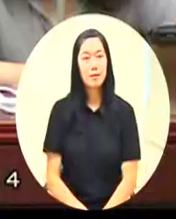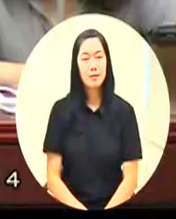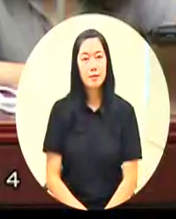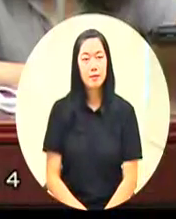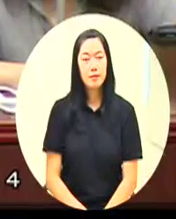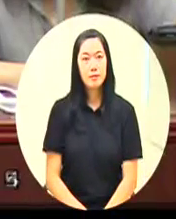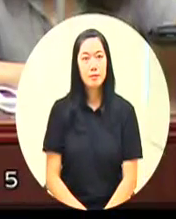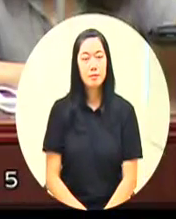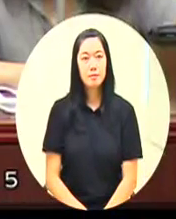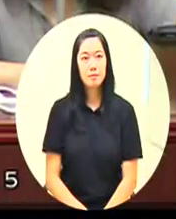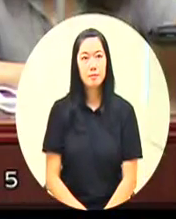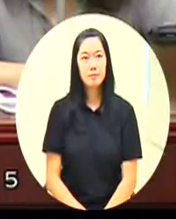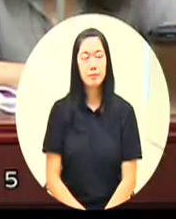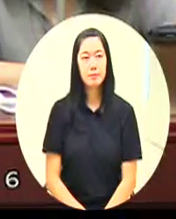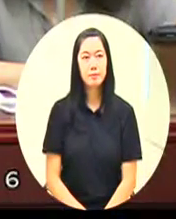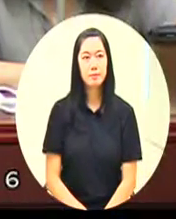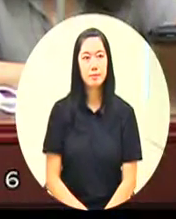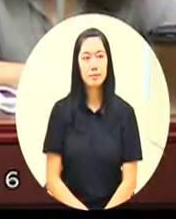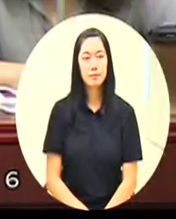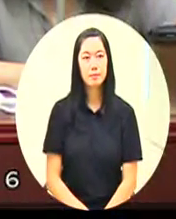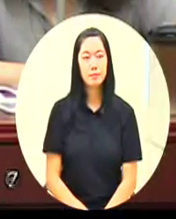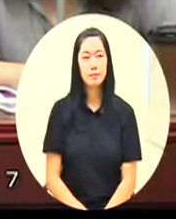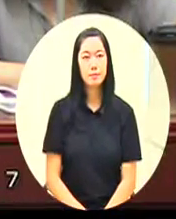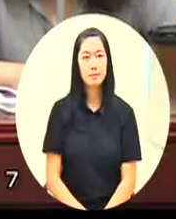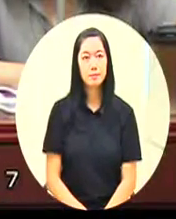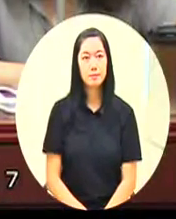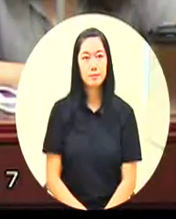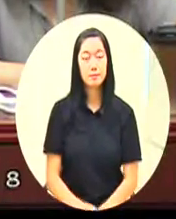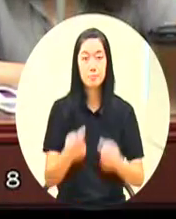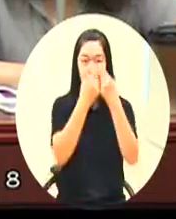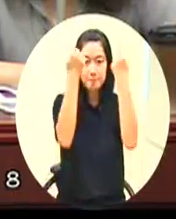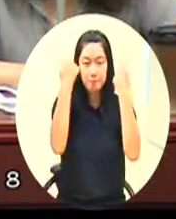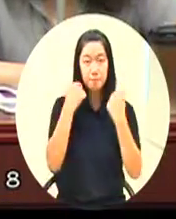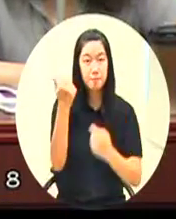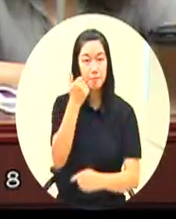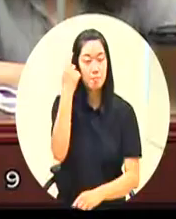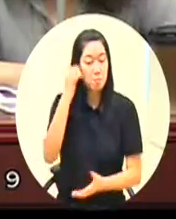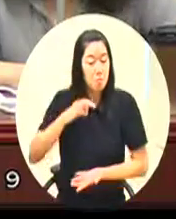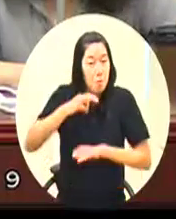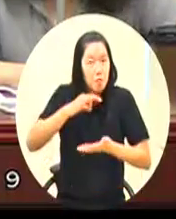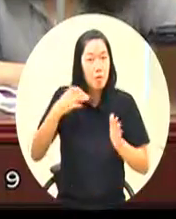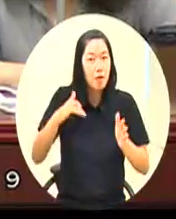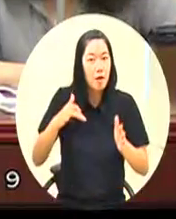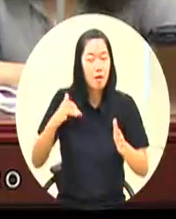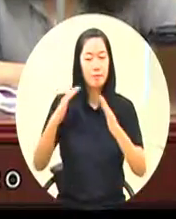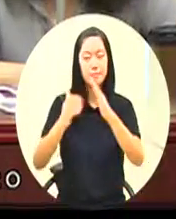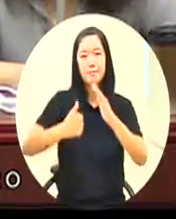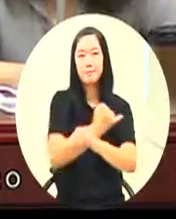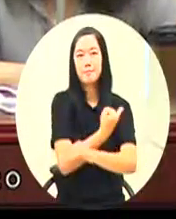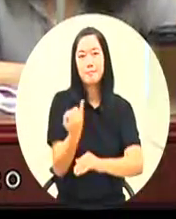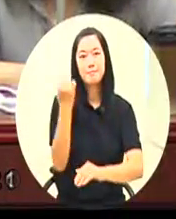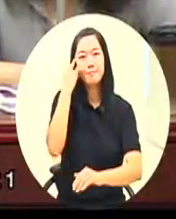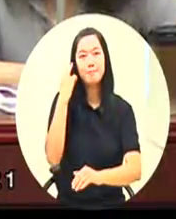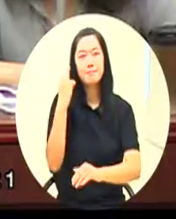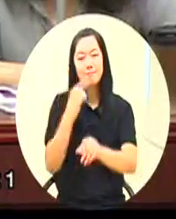有。那个周议员还没提的时候，市长就提了，所以。